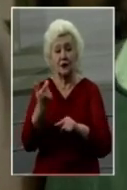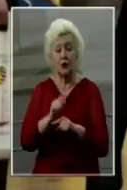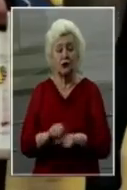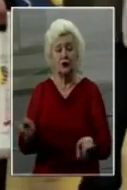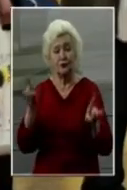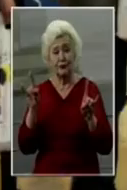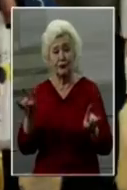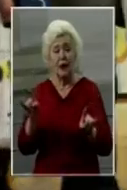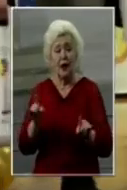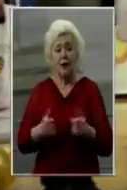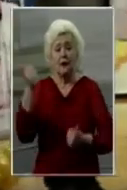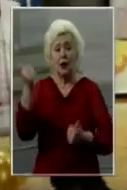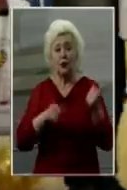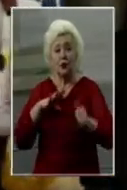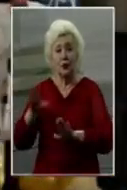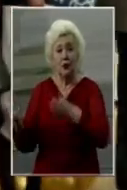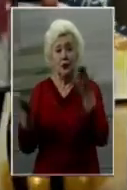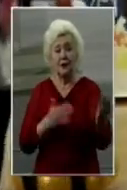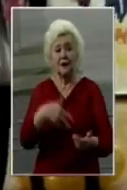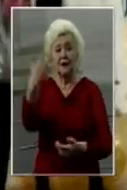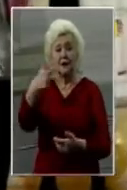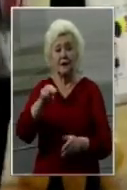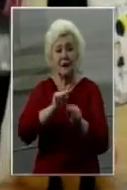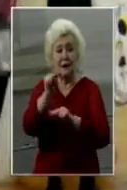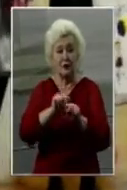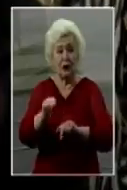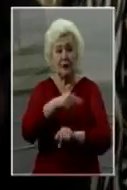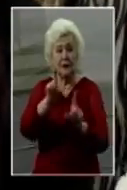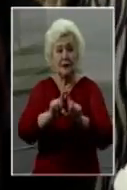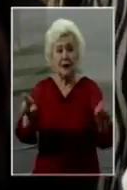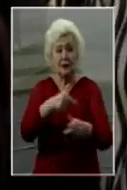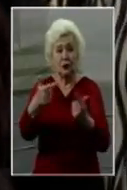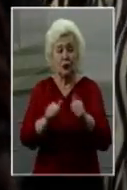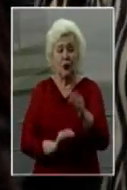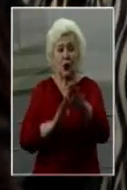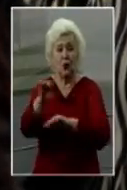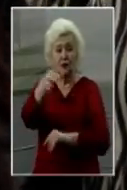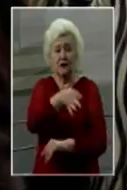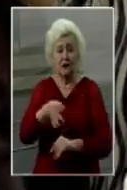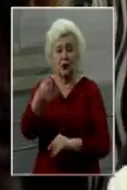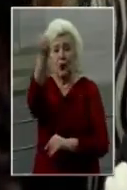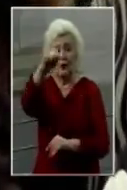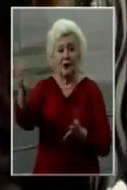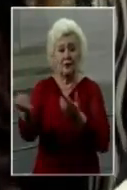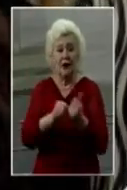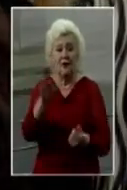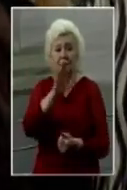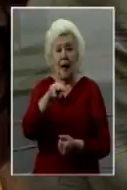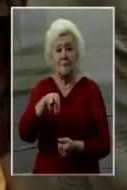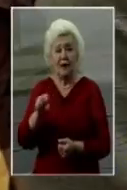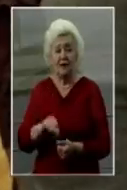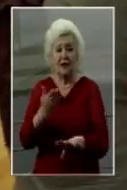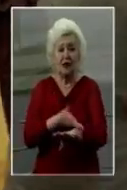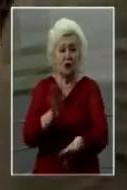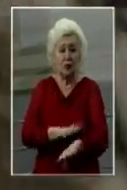прикольно. На конкурсі були представники 30 навчальних закладів міста та гості з області. Перемогу отримали Владислава Мицик з